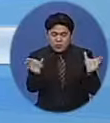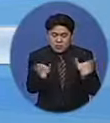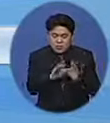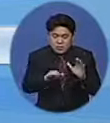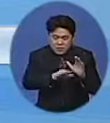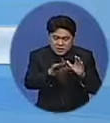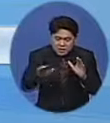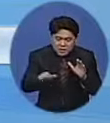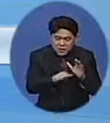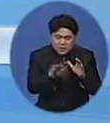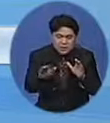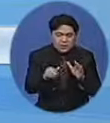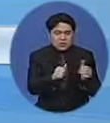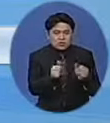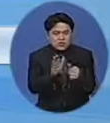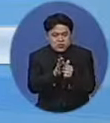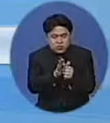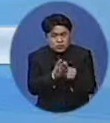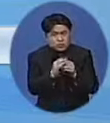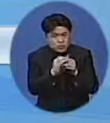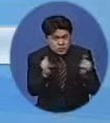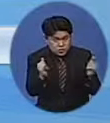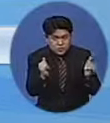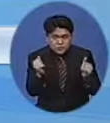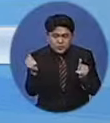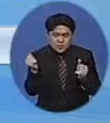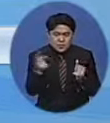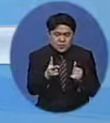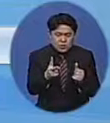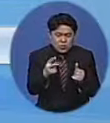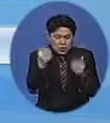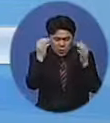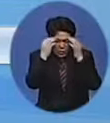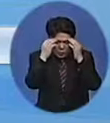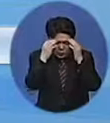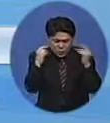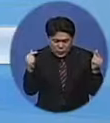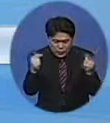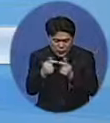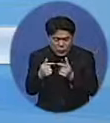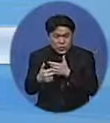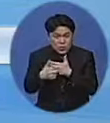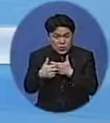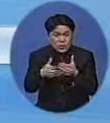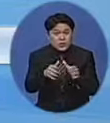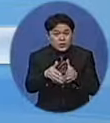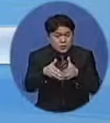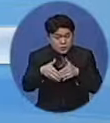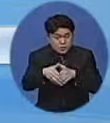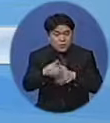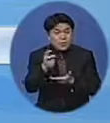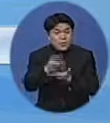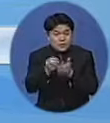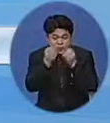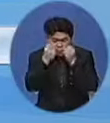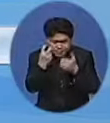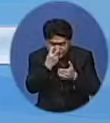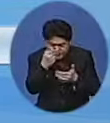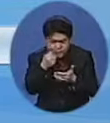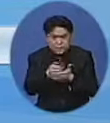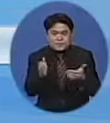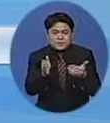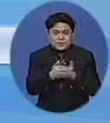및 완화의료팀 신설을 심의 의결했다고 밝혔습니다. 가정호스피스 및 완화의료팀 제도는